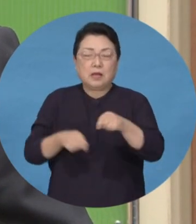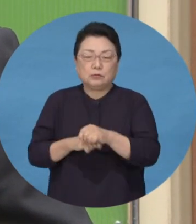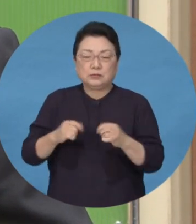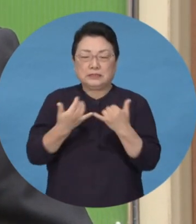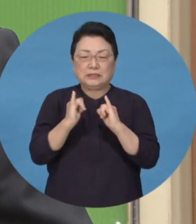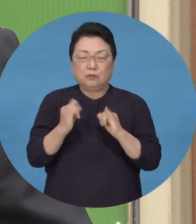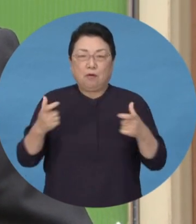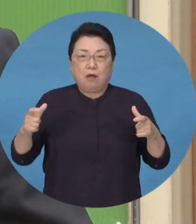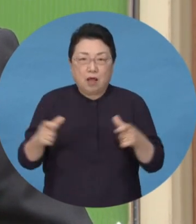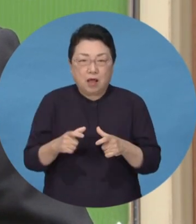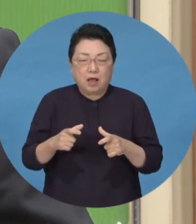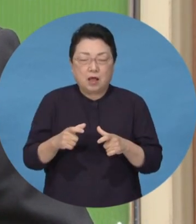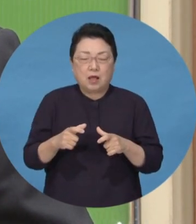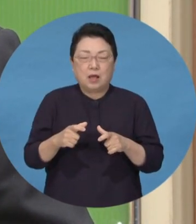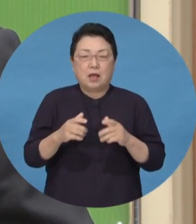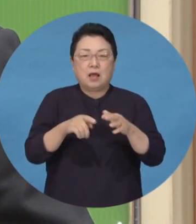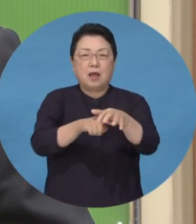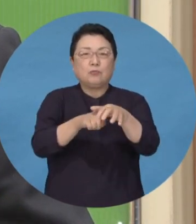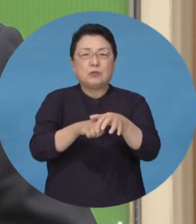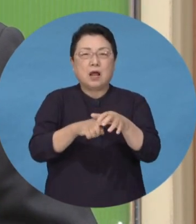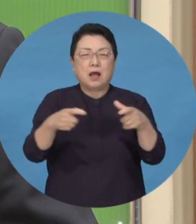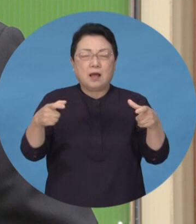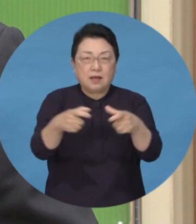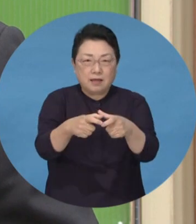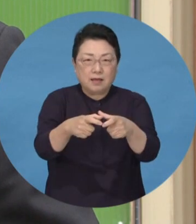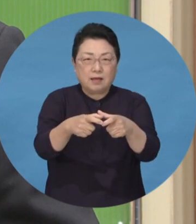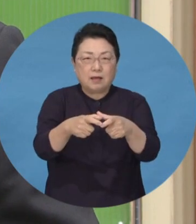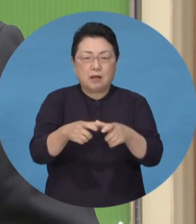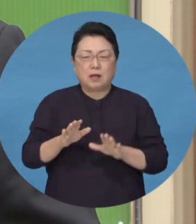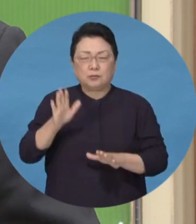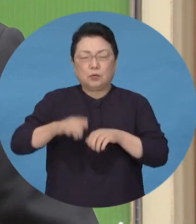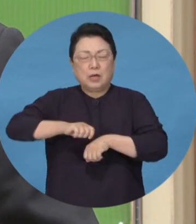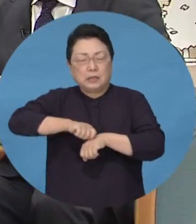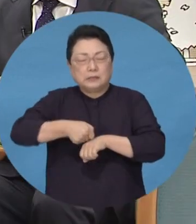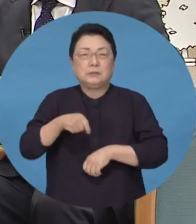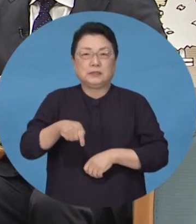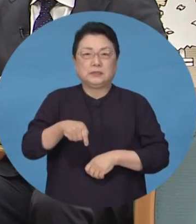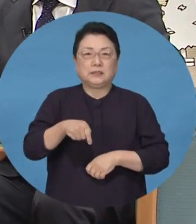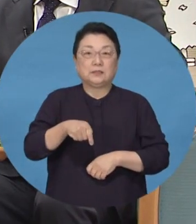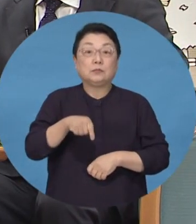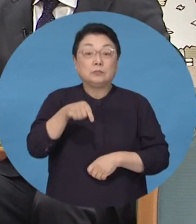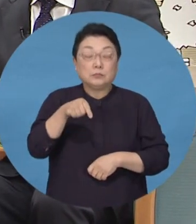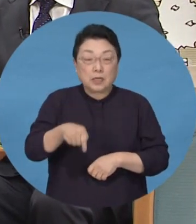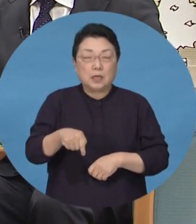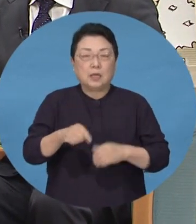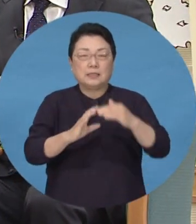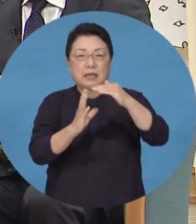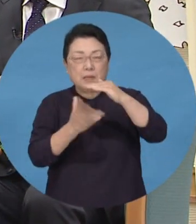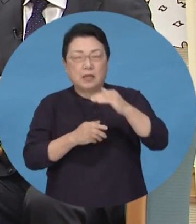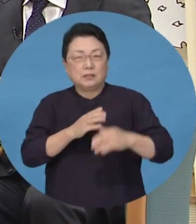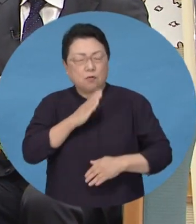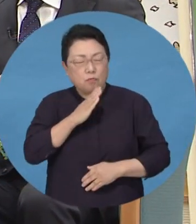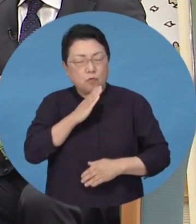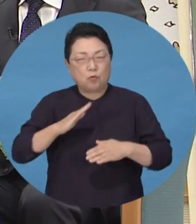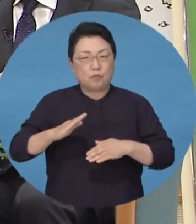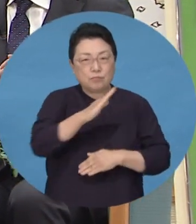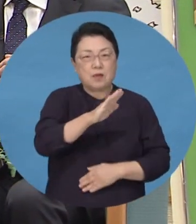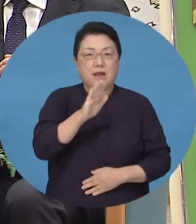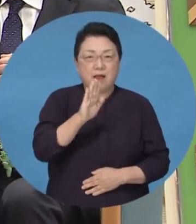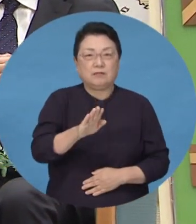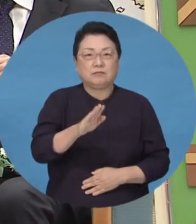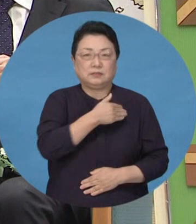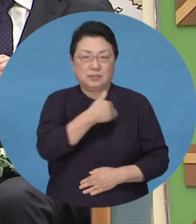集落はケールだとかこの厳しい状況がある中で山梨県の持つ本来の力を